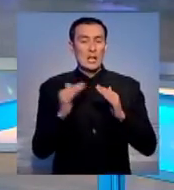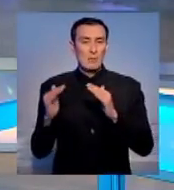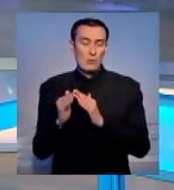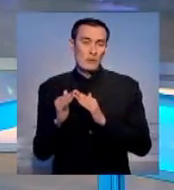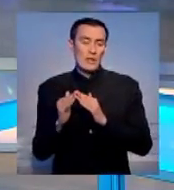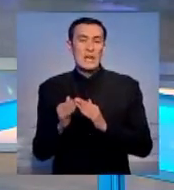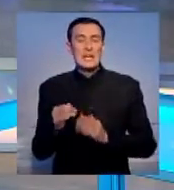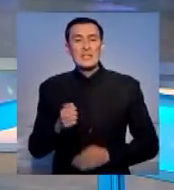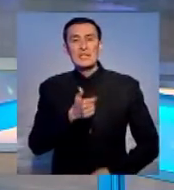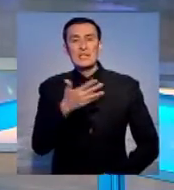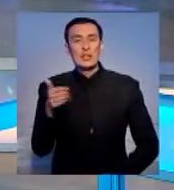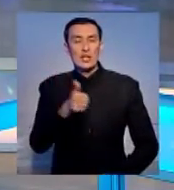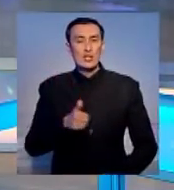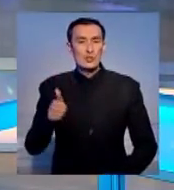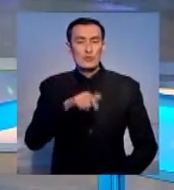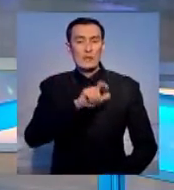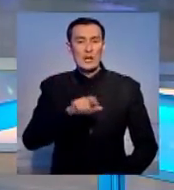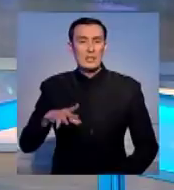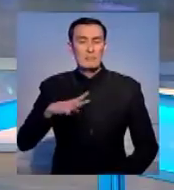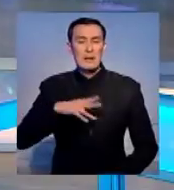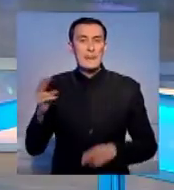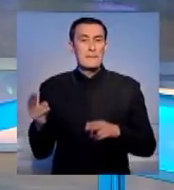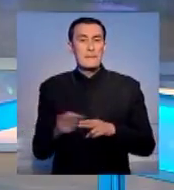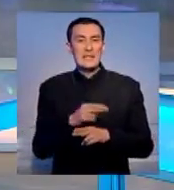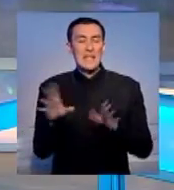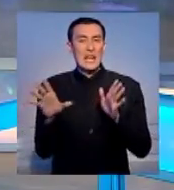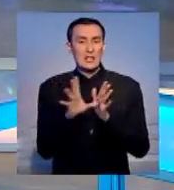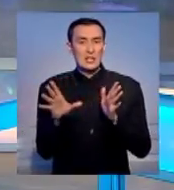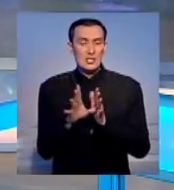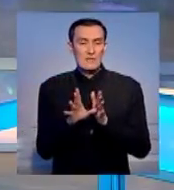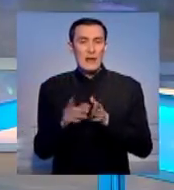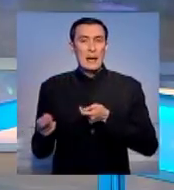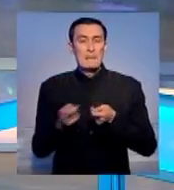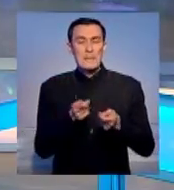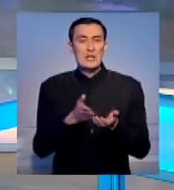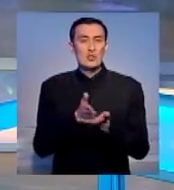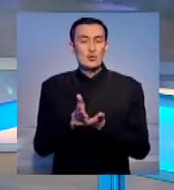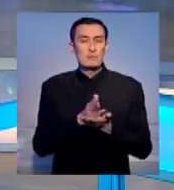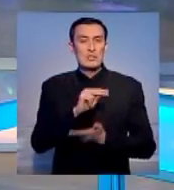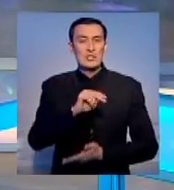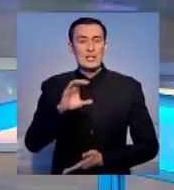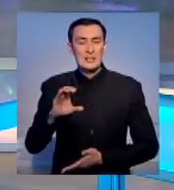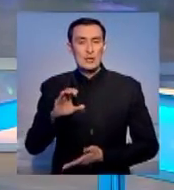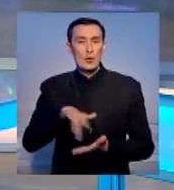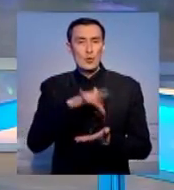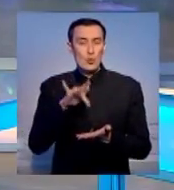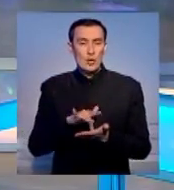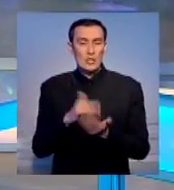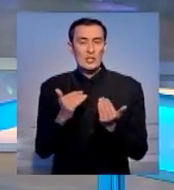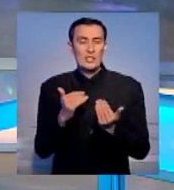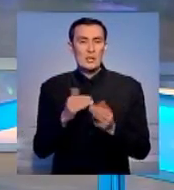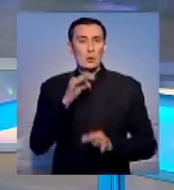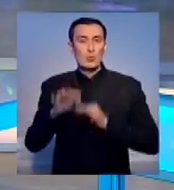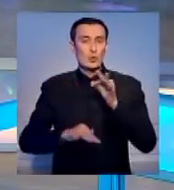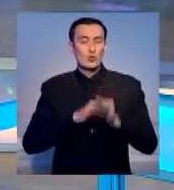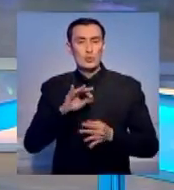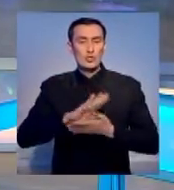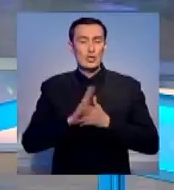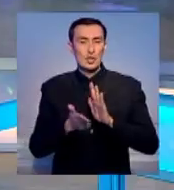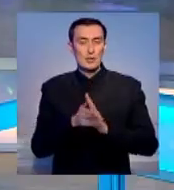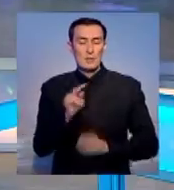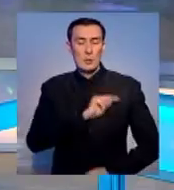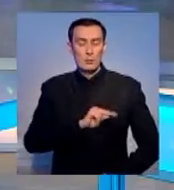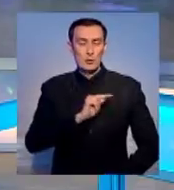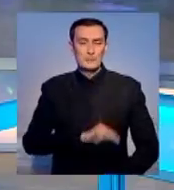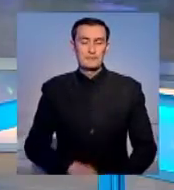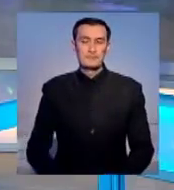домов. Несколько часов горожане оставались без электричества. Мэрия и службы ЧС города перешли на круглосуточный режим